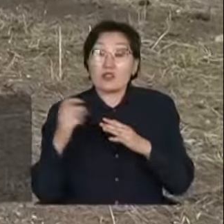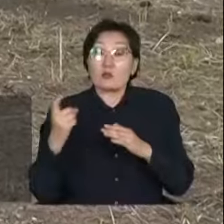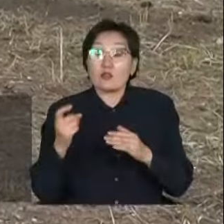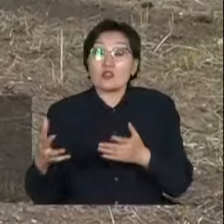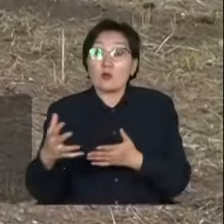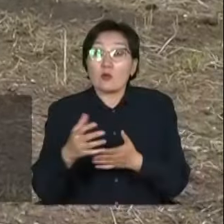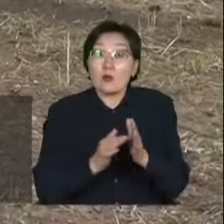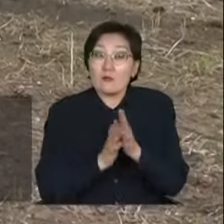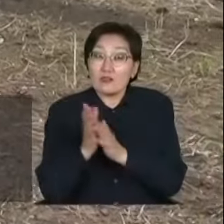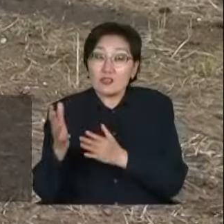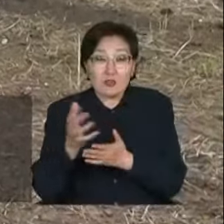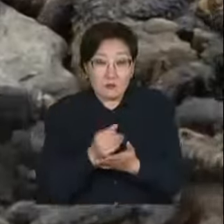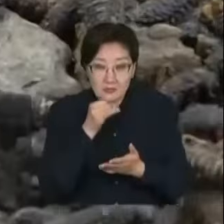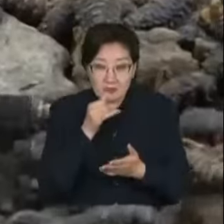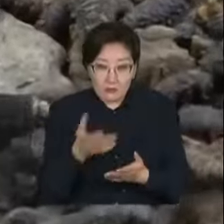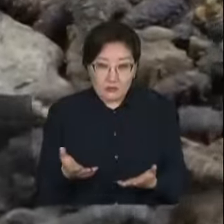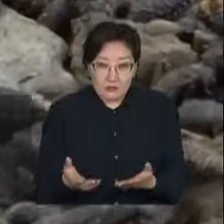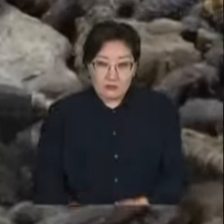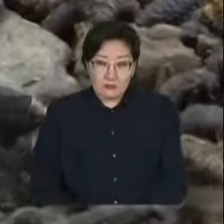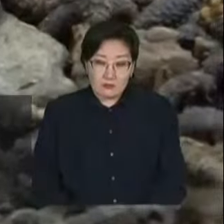урожая им в этом году не видать.